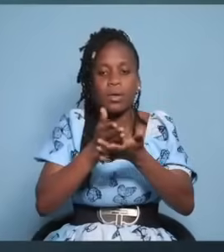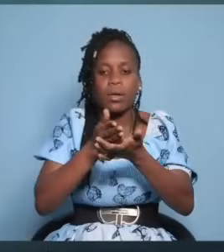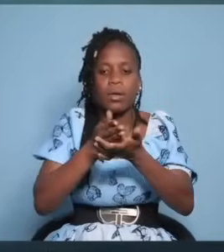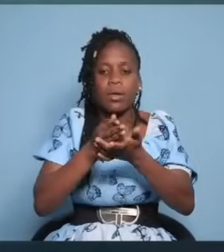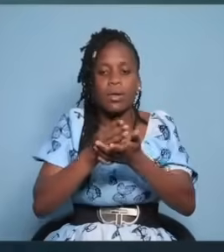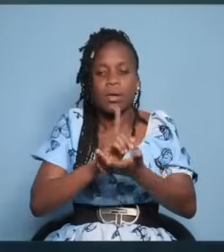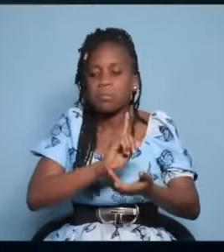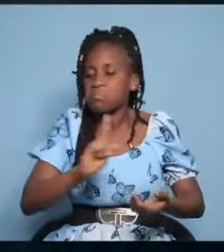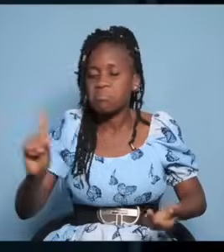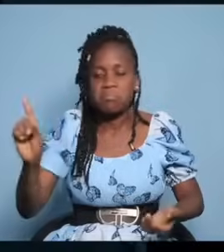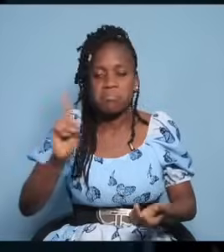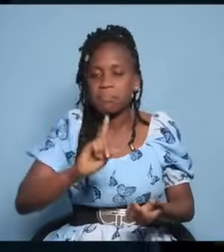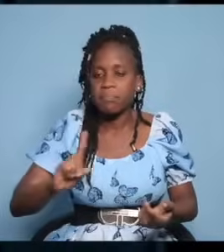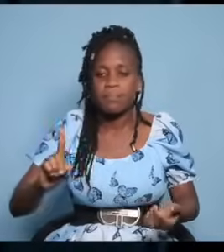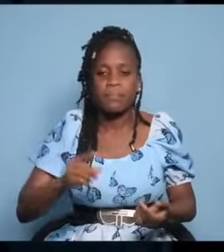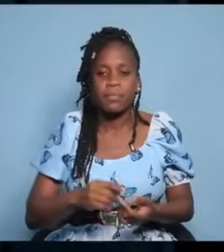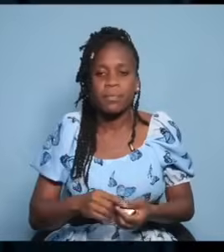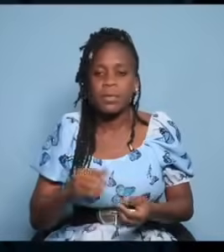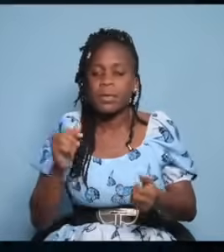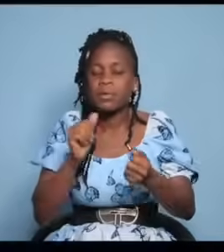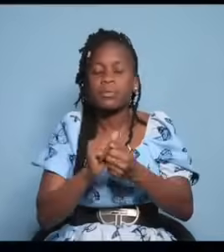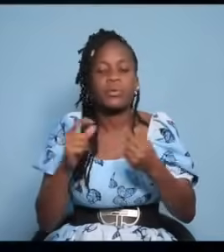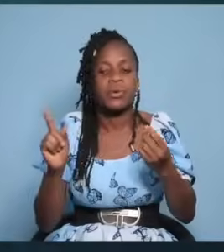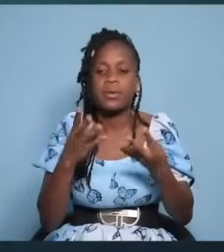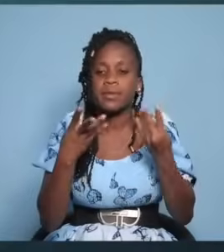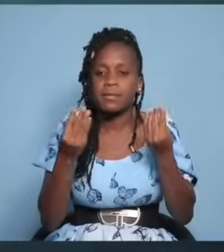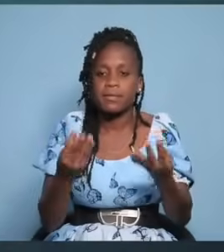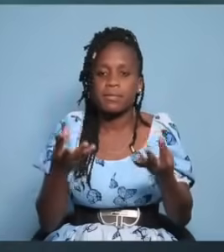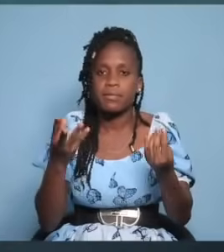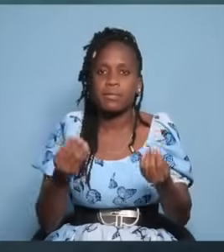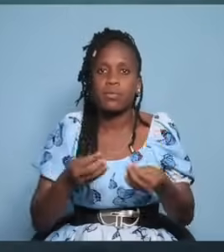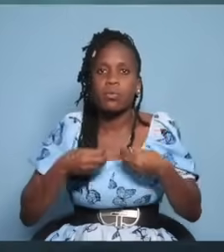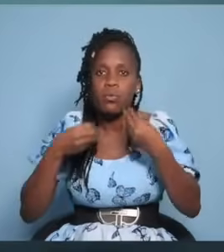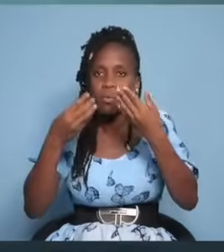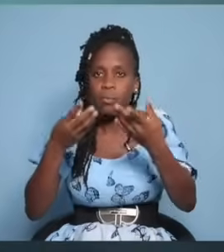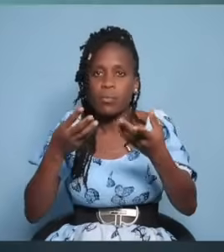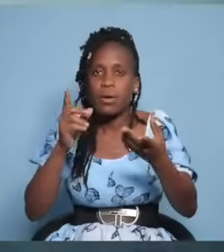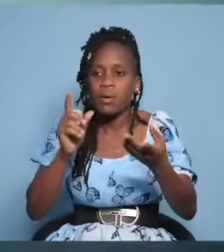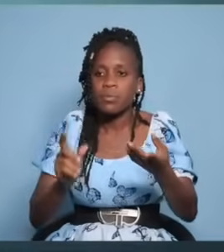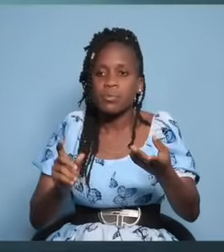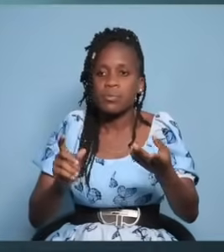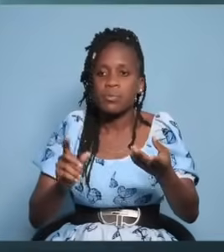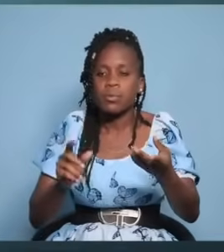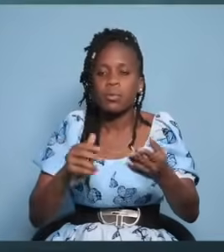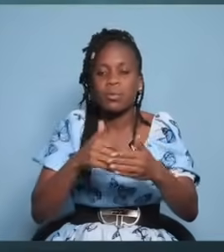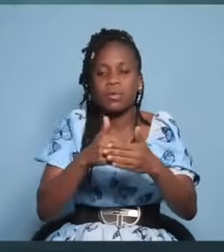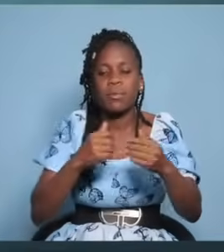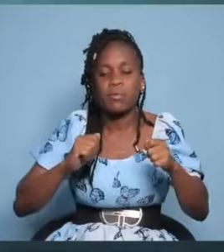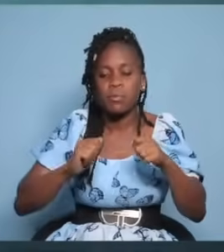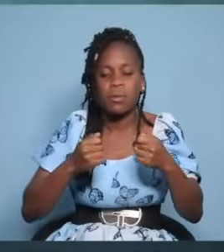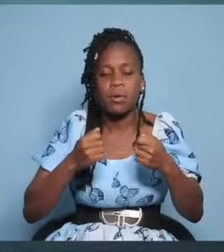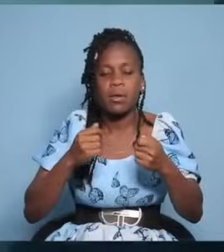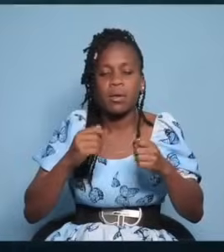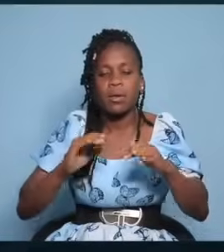msituletee habari zenu kirahisi kumtoa kafara rubani kwa sababu hayupo hai tena.